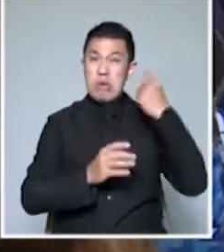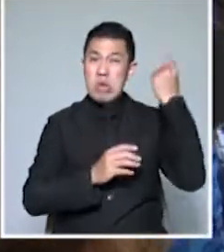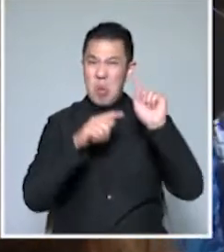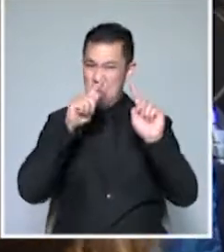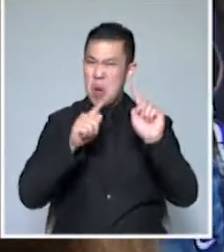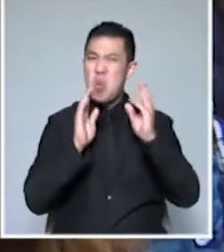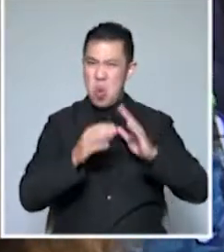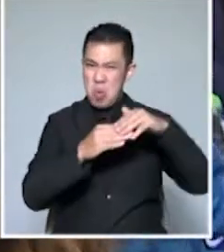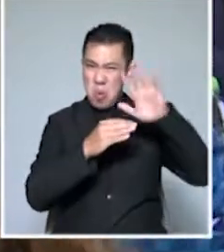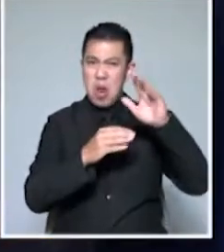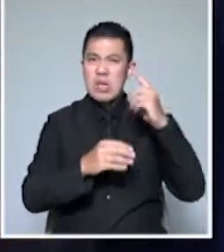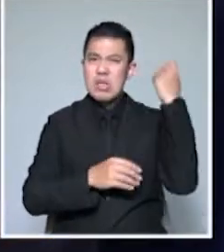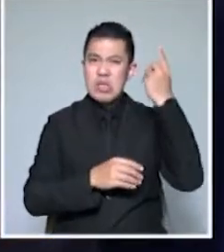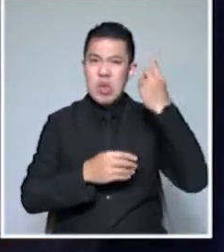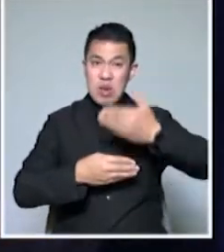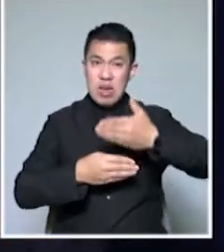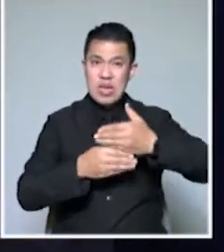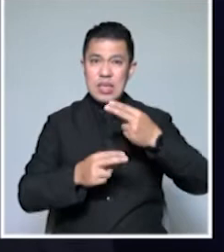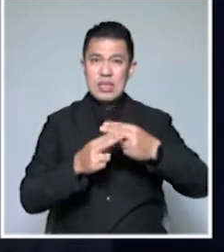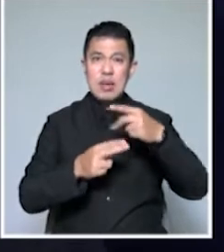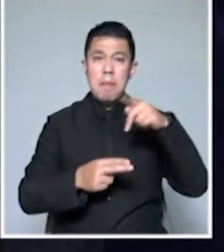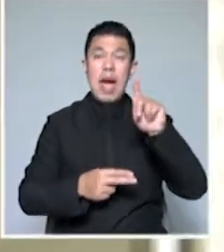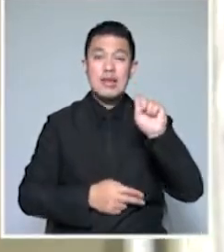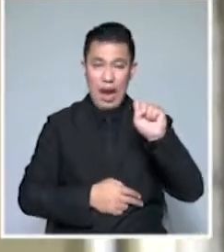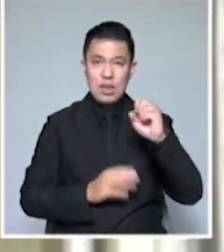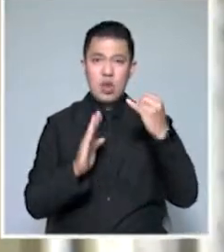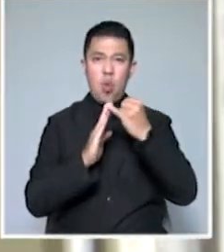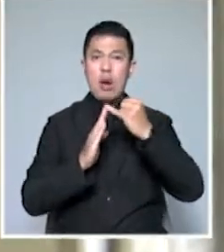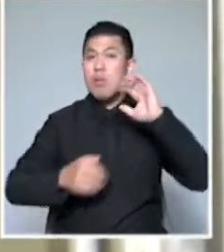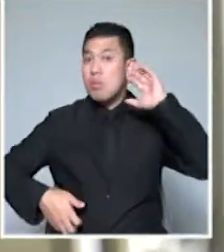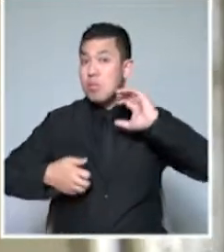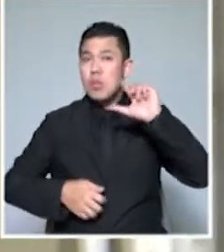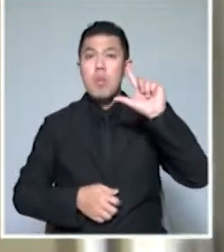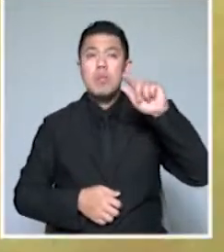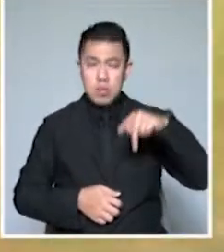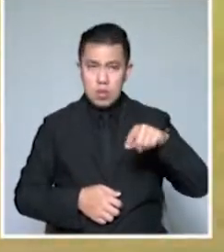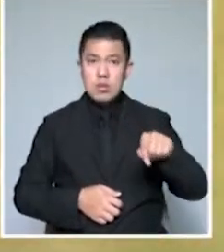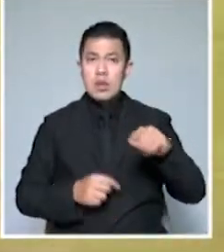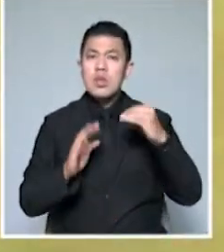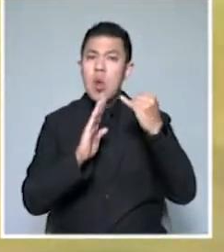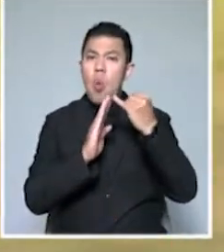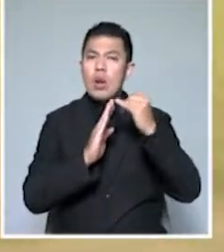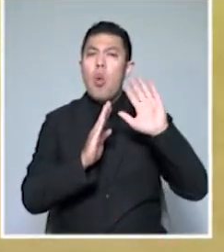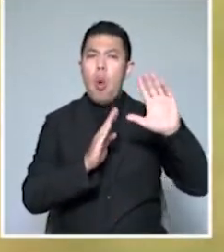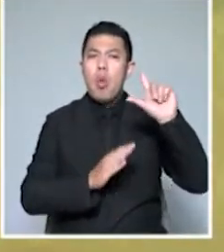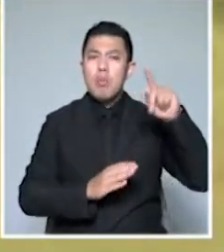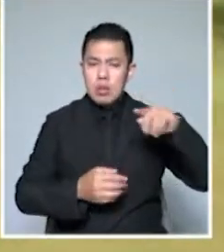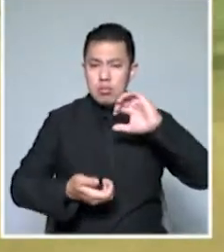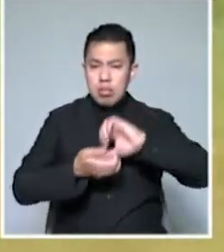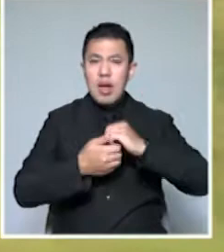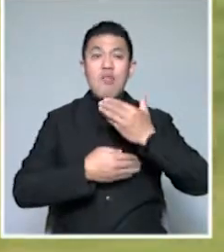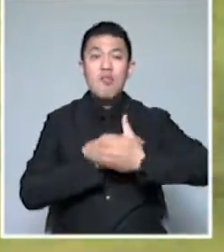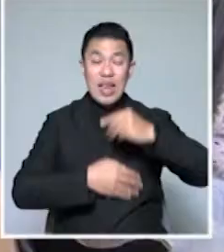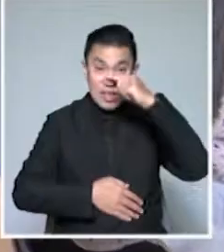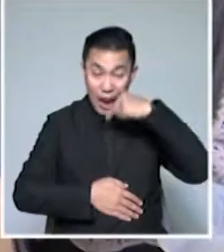คนมุ่งหน้าท่องเที่ยวเขื่อนป่าสักชลสิทธิ์จังหวัดลพบุรีซึ่งเป็นกิจกรรมที่ทางจังหวัดลพบุรีร่วมกับการรถไฟแห่งประ